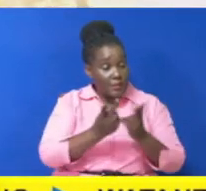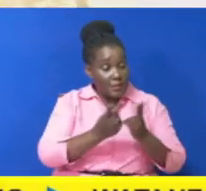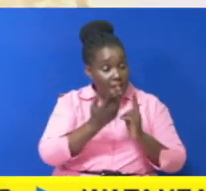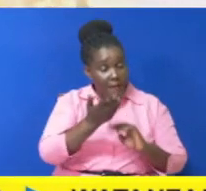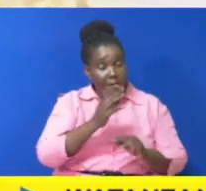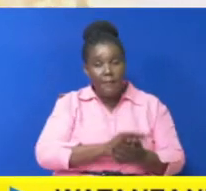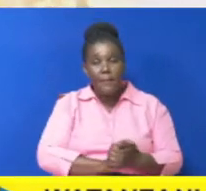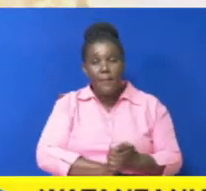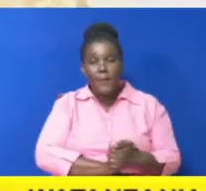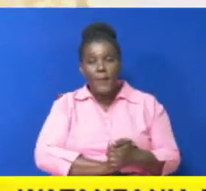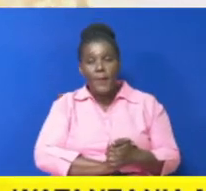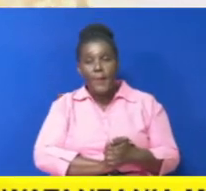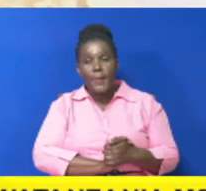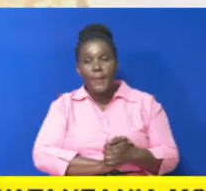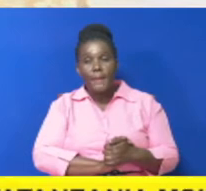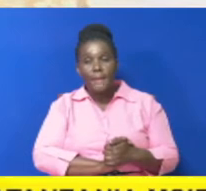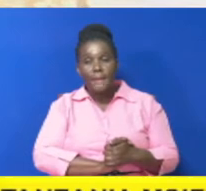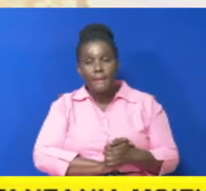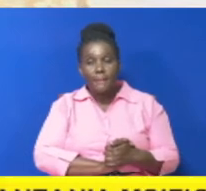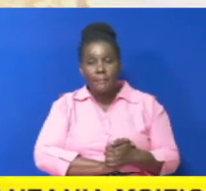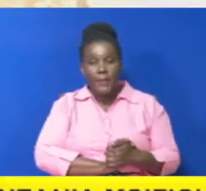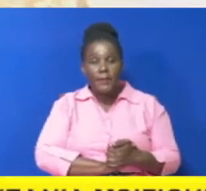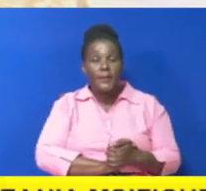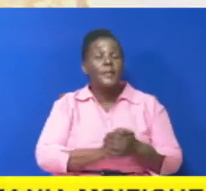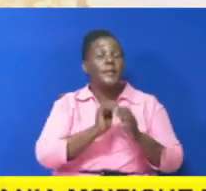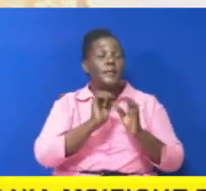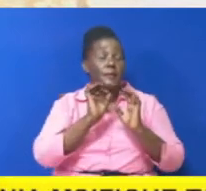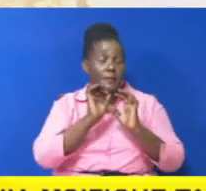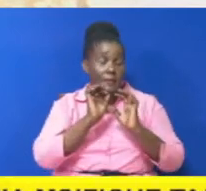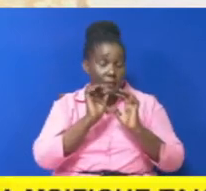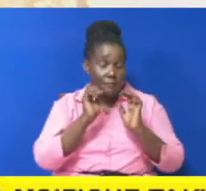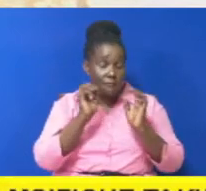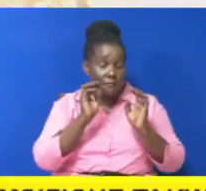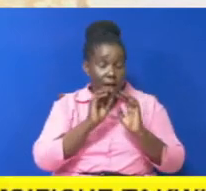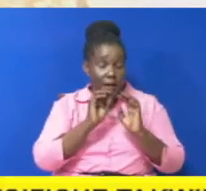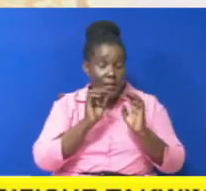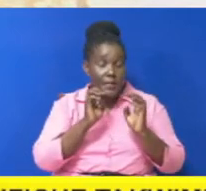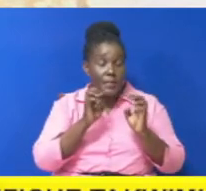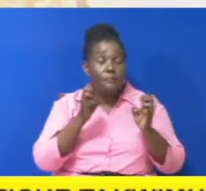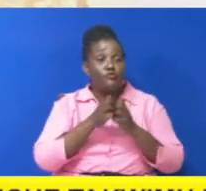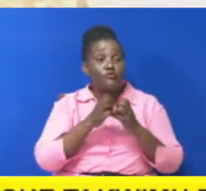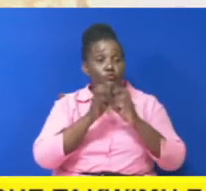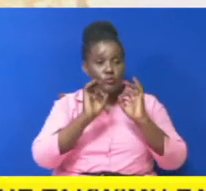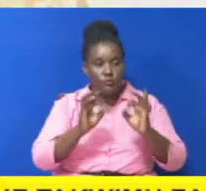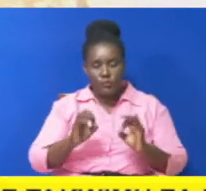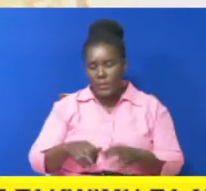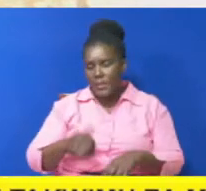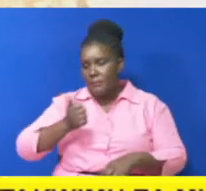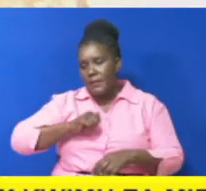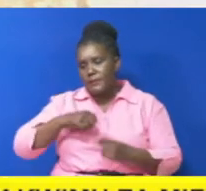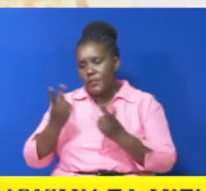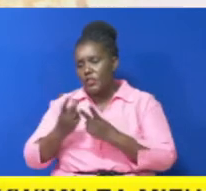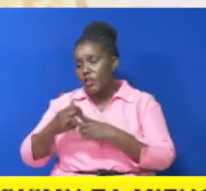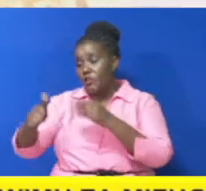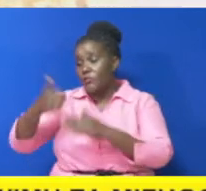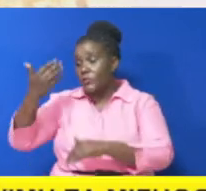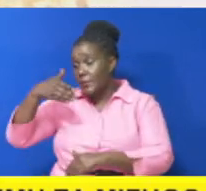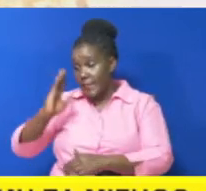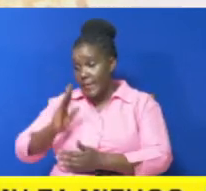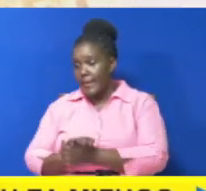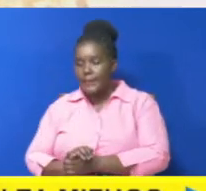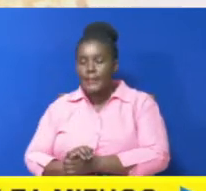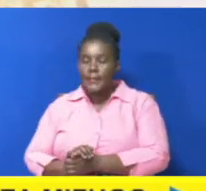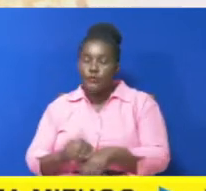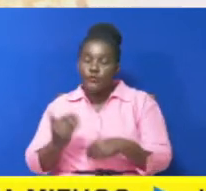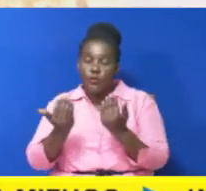kuorganize ni jambo zuri sana. Hapa tu wito wangu kama kiongozi wa serikali mchungaji, basi mafundisho haya pia yatumbukizwe kwenye